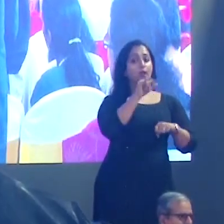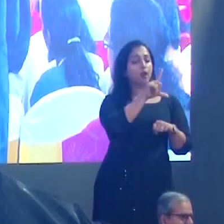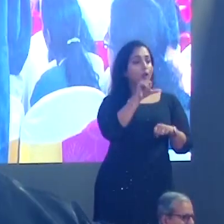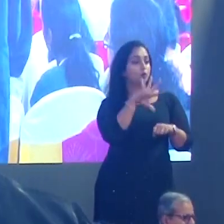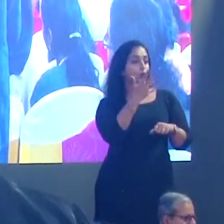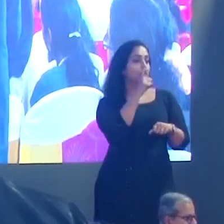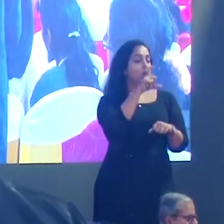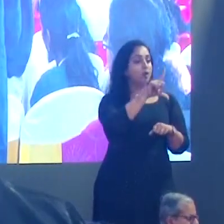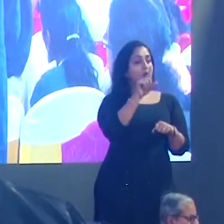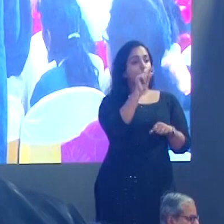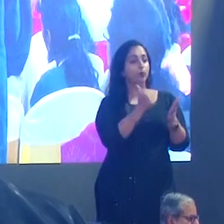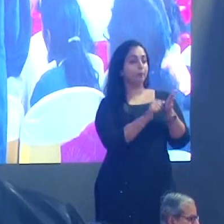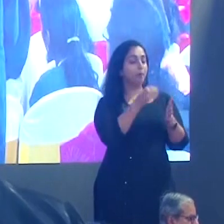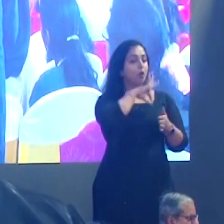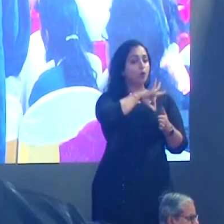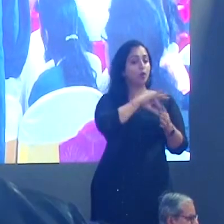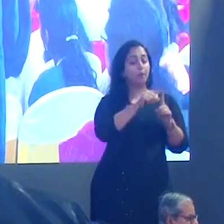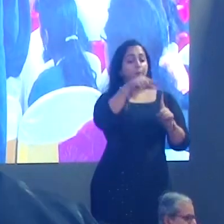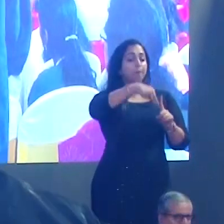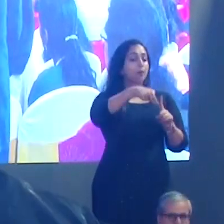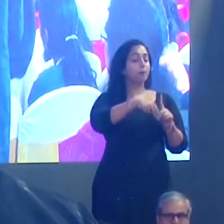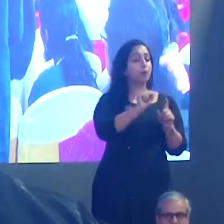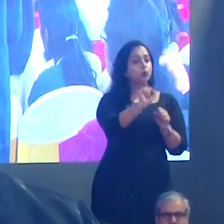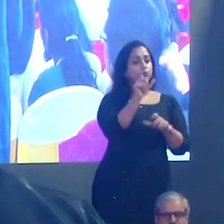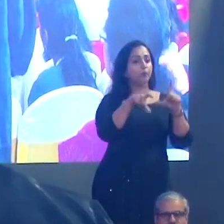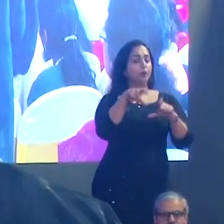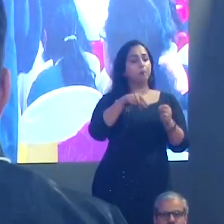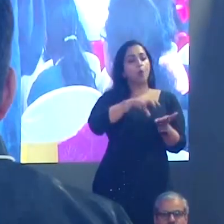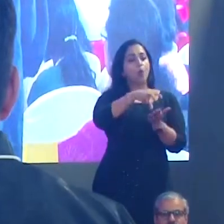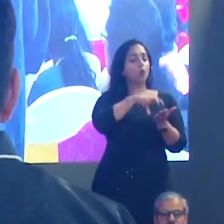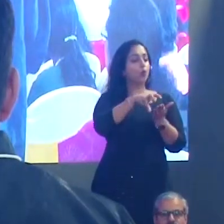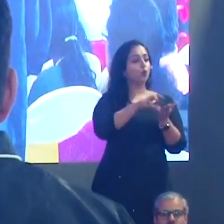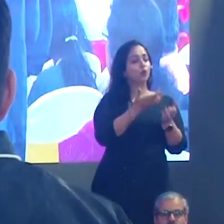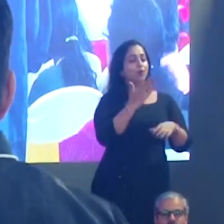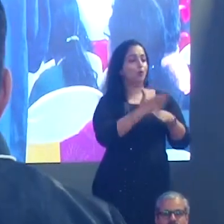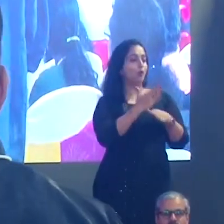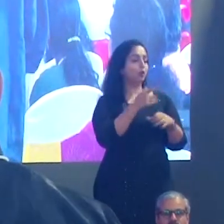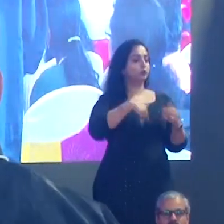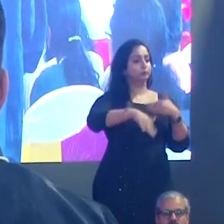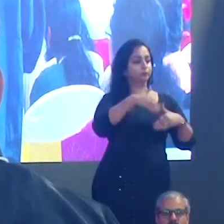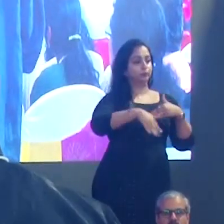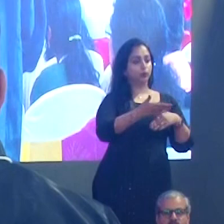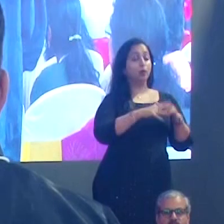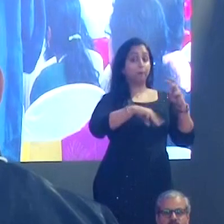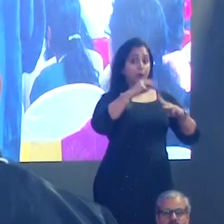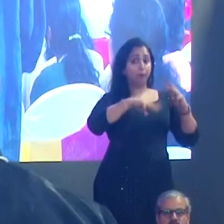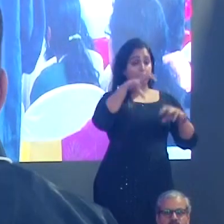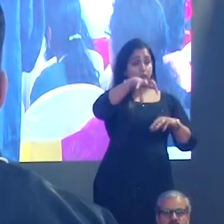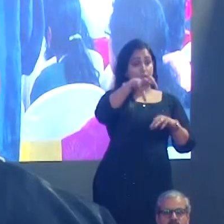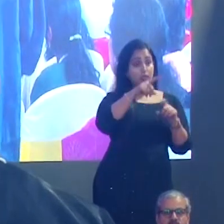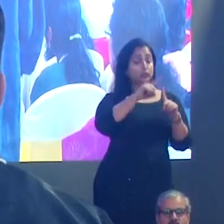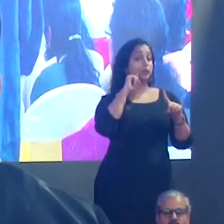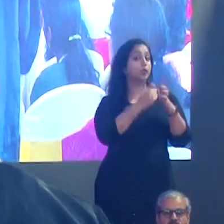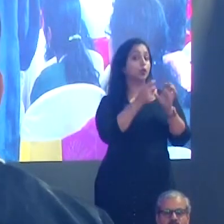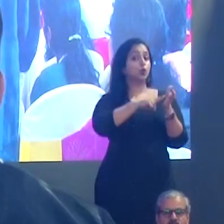6 ലക്ഷം 7 ലക്ഷം രൂപ മാസ വരുമാനമുള്ള പമ്പിൻ്റെ ഓണേഴ്സ് ഇപ്പോൾ ഓട്ടോ ഓടിച്ചിട്ടും കൂലിപ്പണി എടുത്തിട്ടും ജീവിക്കുന്ന ആളുകളാണ് മലപ്പുറം ജില്ലയിൽ തിരൂർ എന്നുള്ളത്. സ്പെസിഫിക്